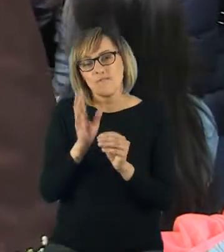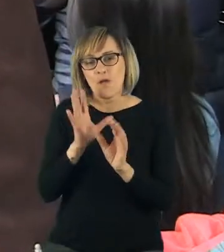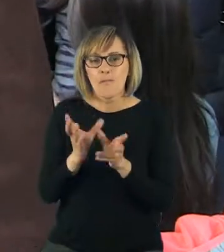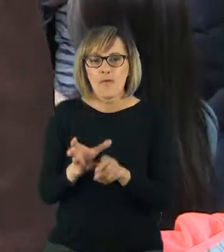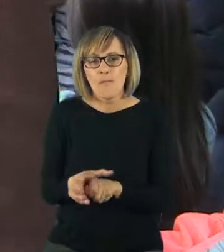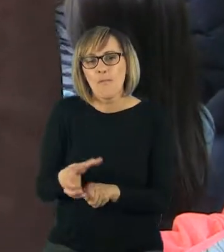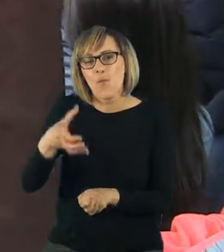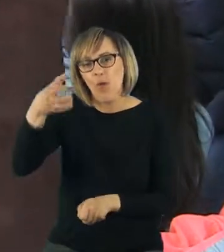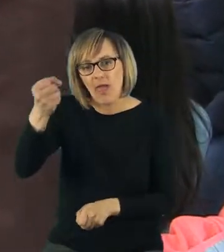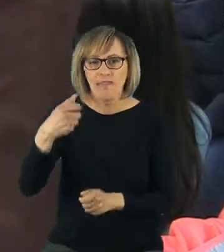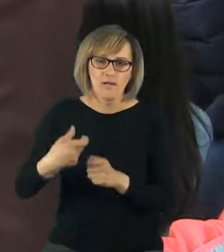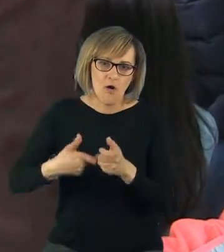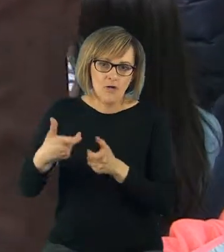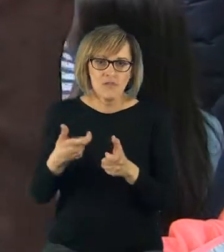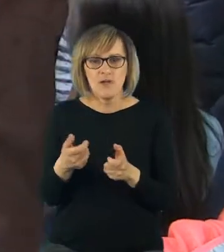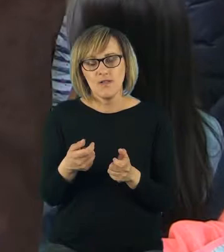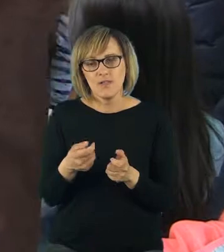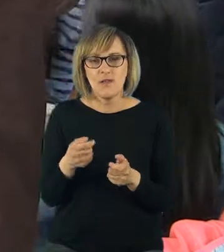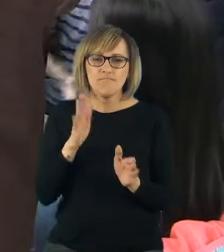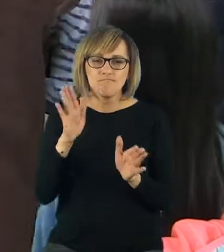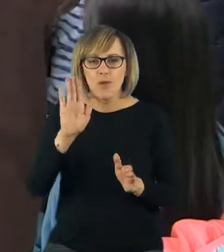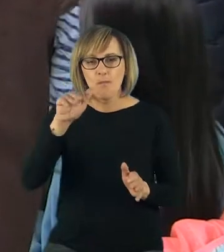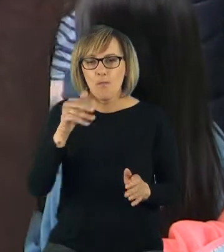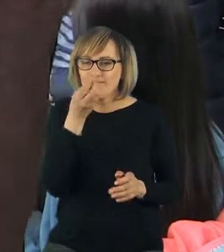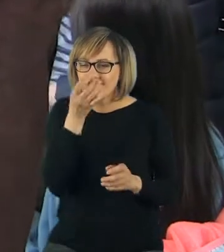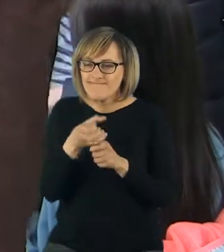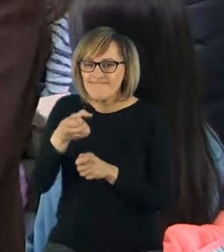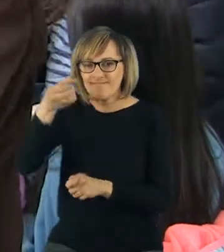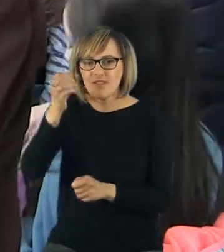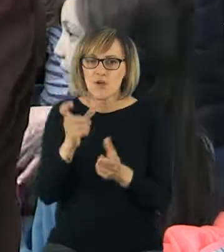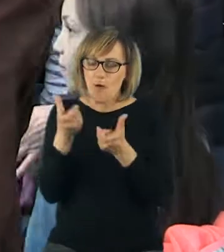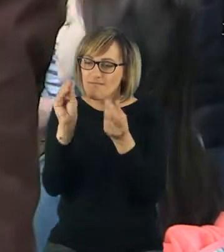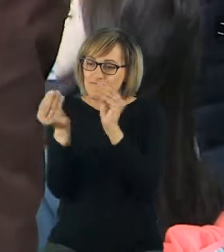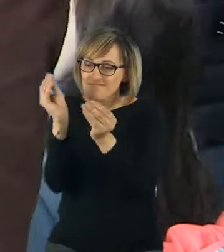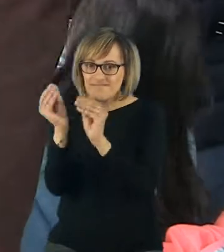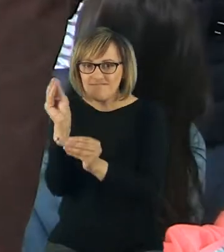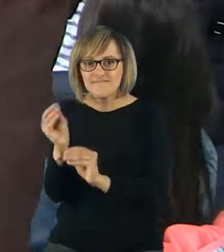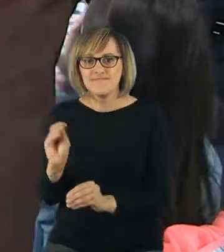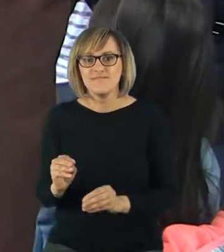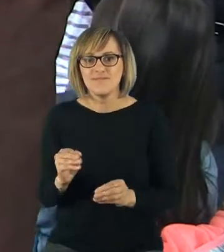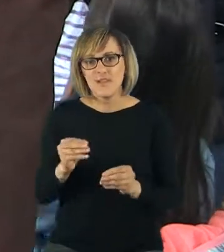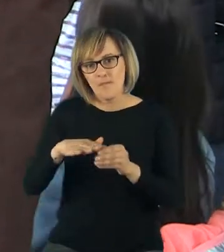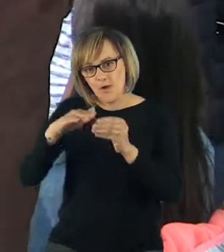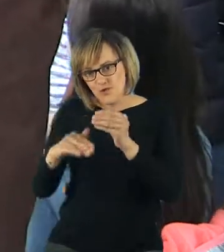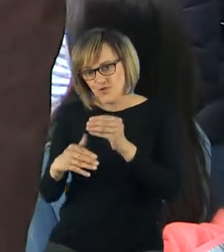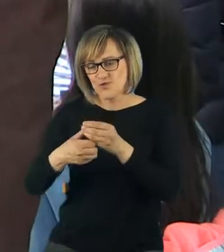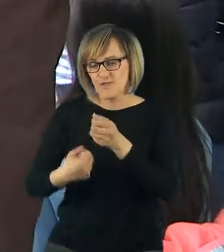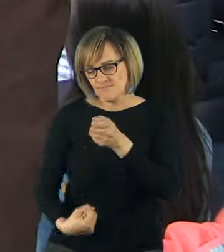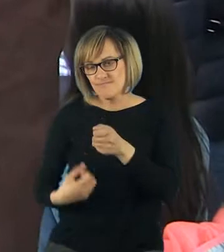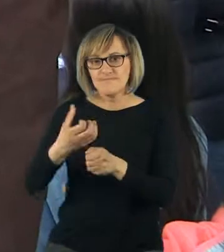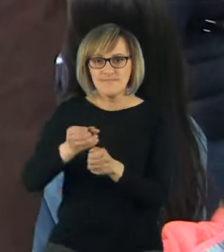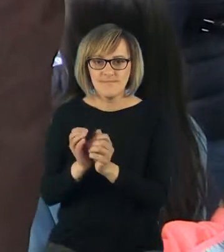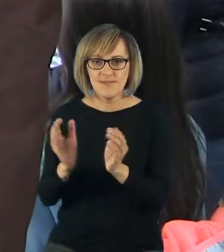jak gdyby, prawda? Takie bukieciki i ozdabiamy tutaj poniżej. Czyli